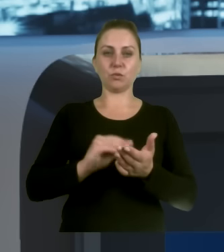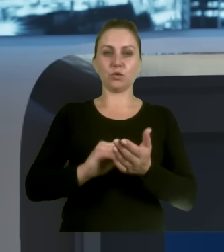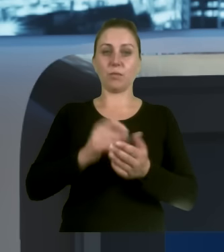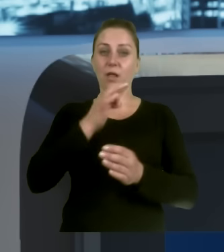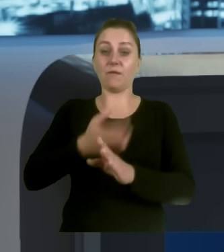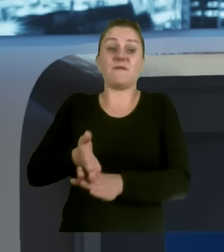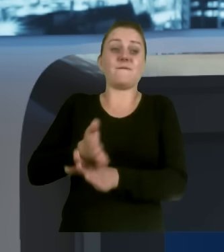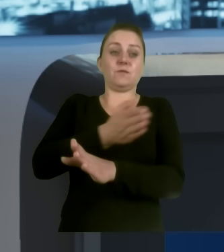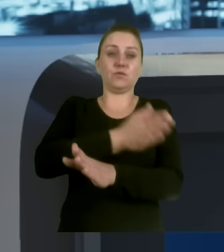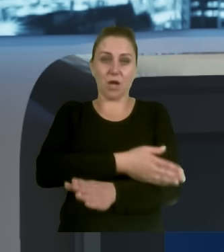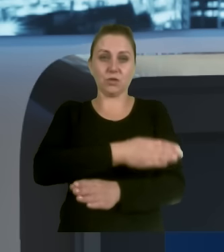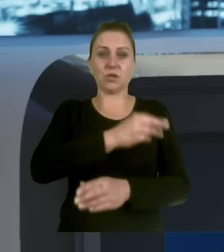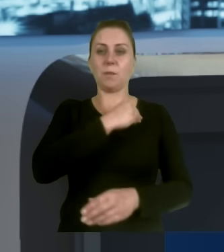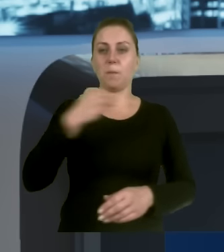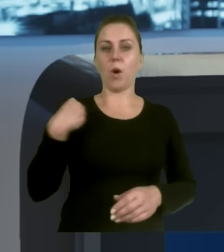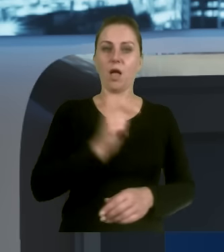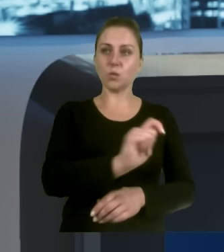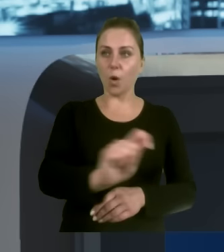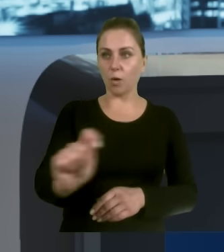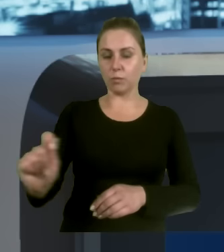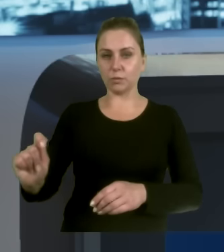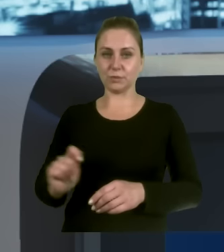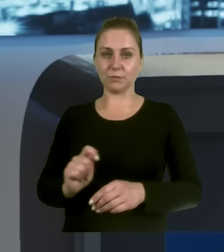się obudzą i założą